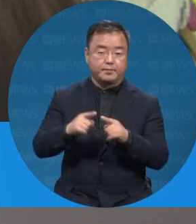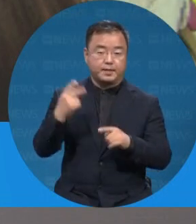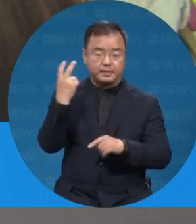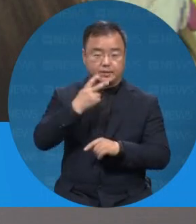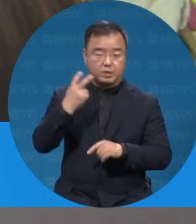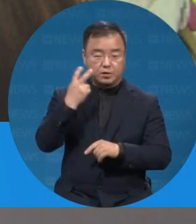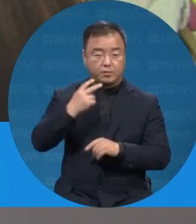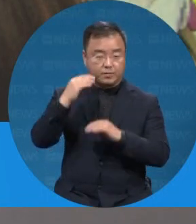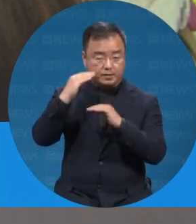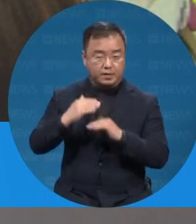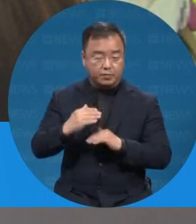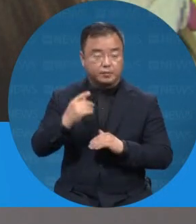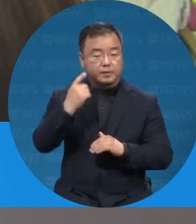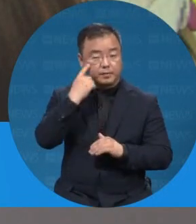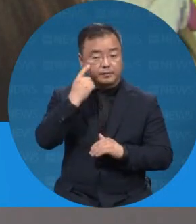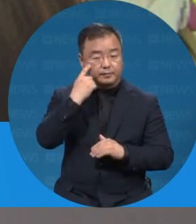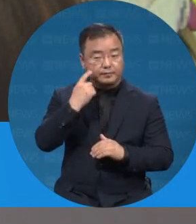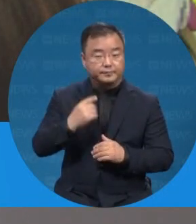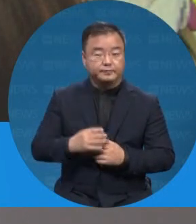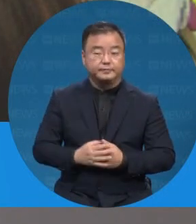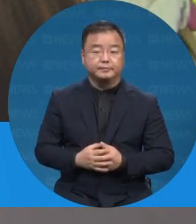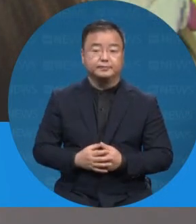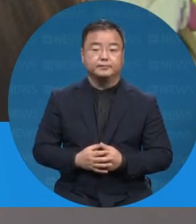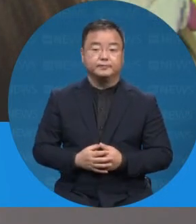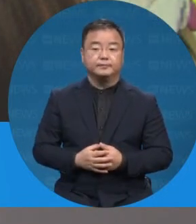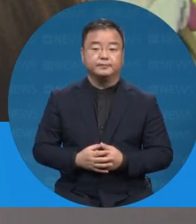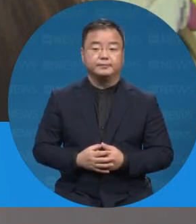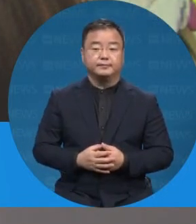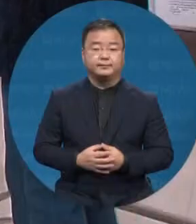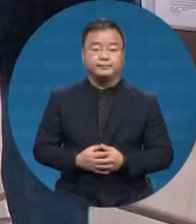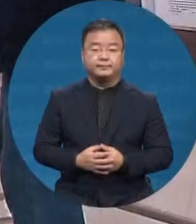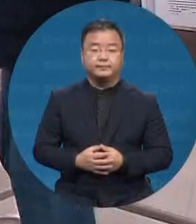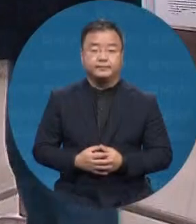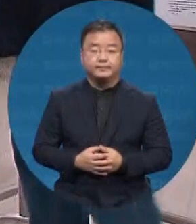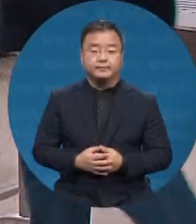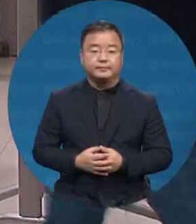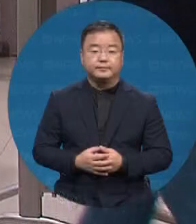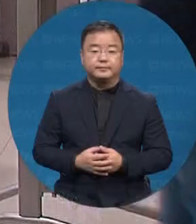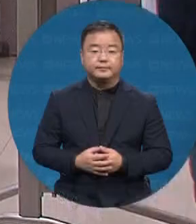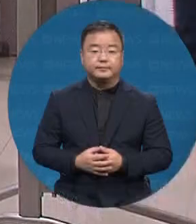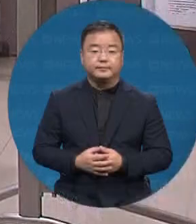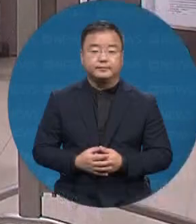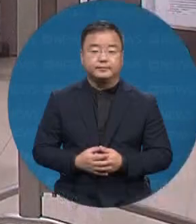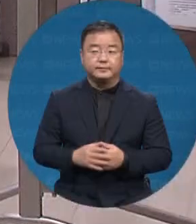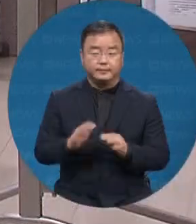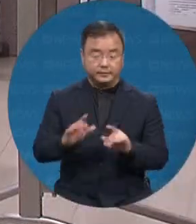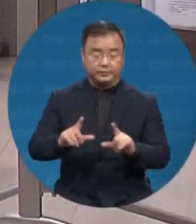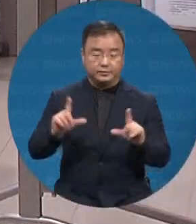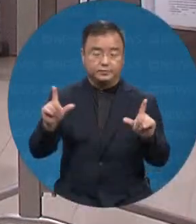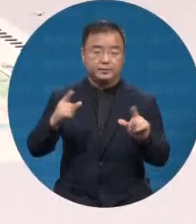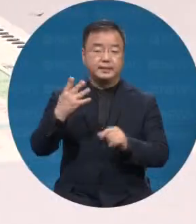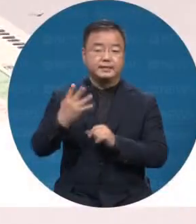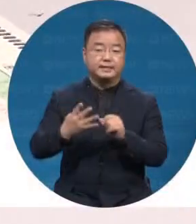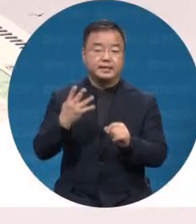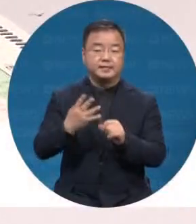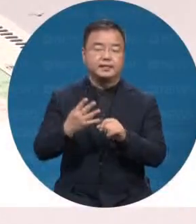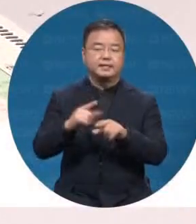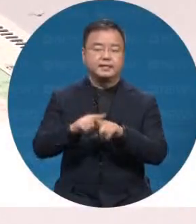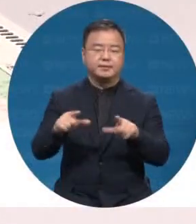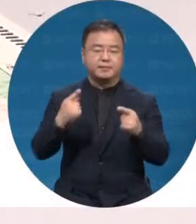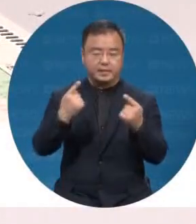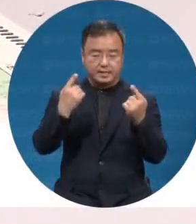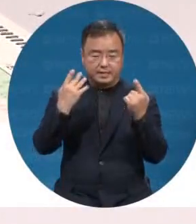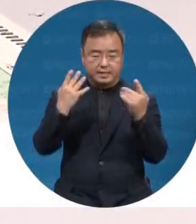사항도 살펴보겠습니다 송성원 기자의 보도입니다 올해 4년제 일반 대학의 전체 대입